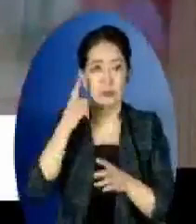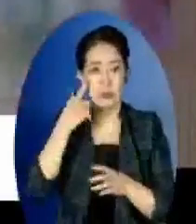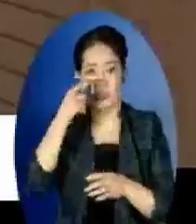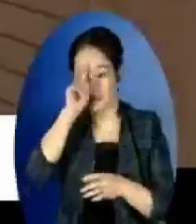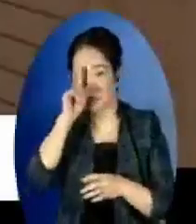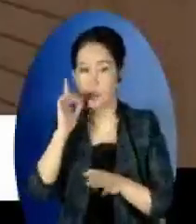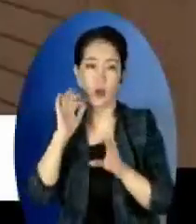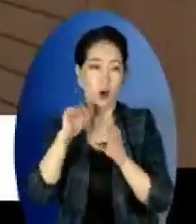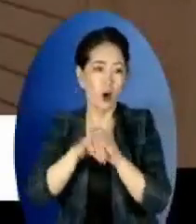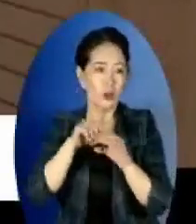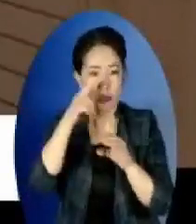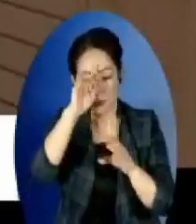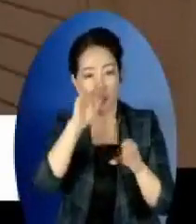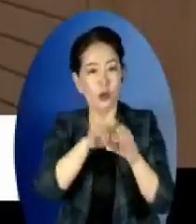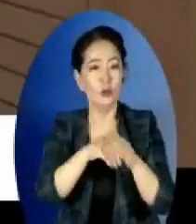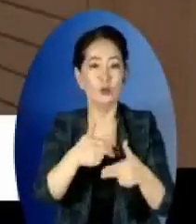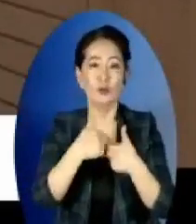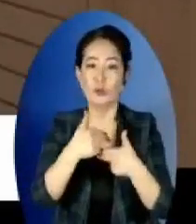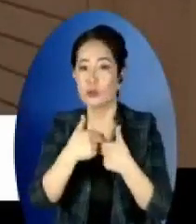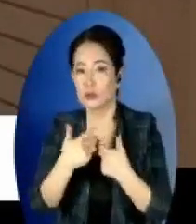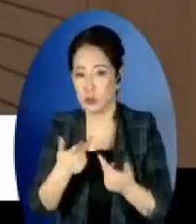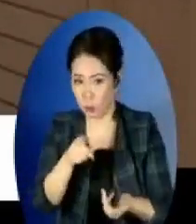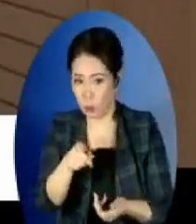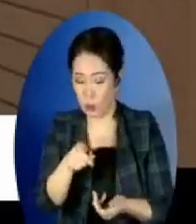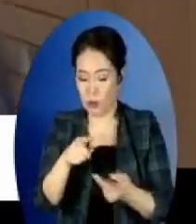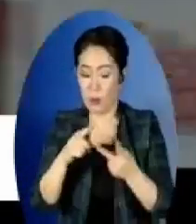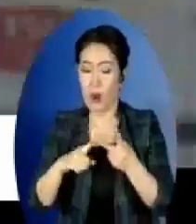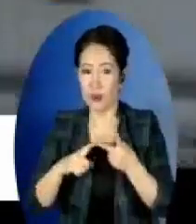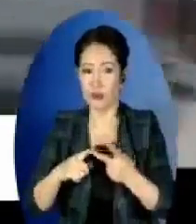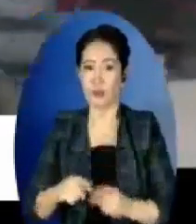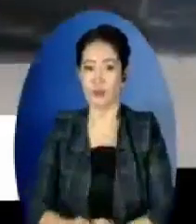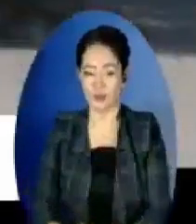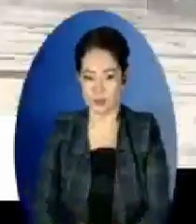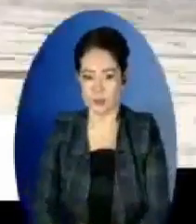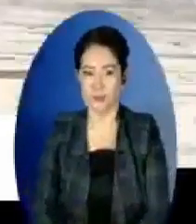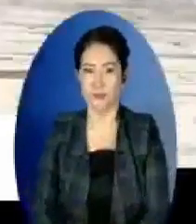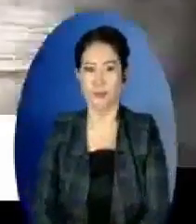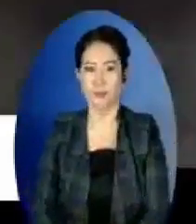Иммлигээр яваад авж байгаа энэ тусламж үйлчилгээг я хэлээд байна.